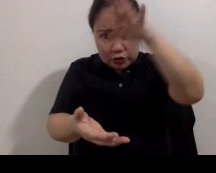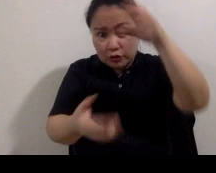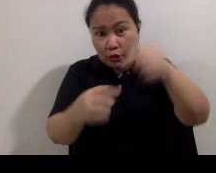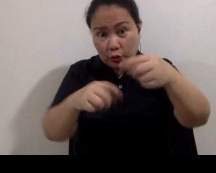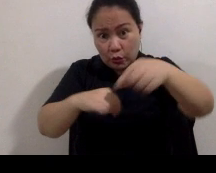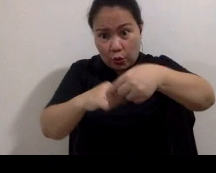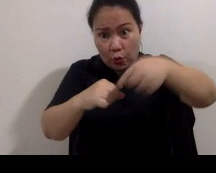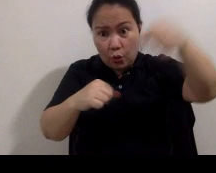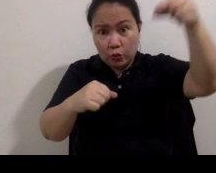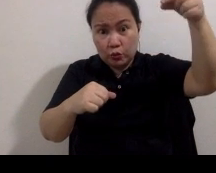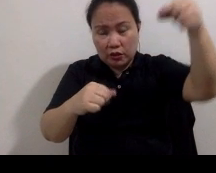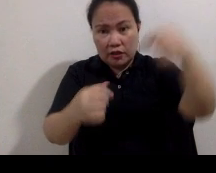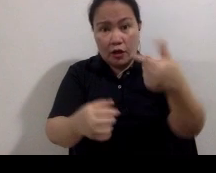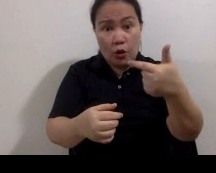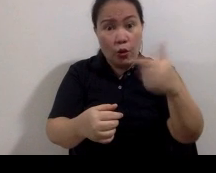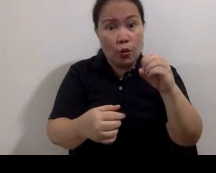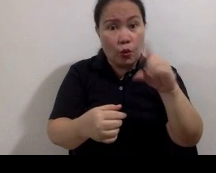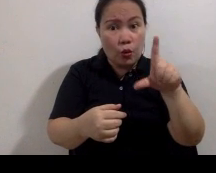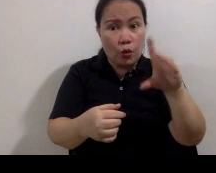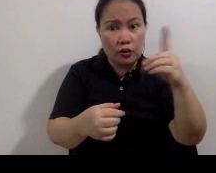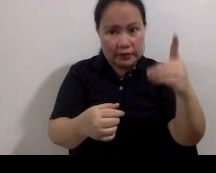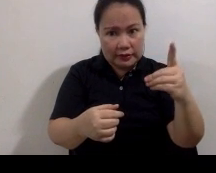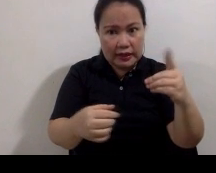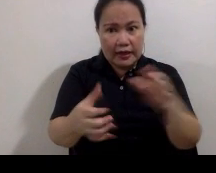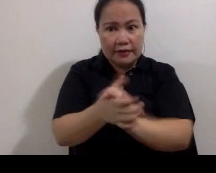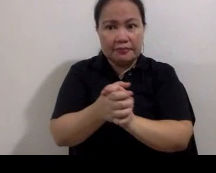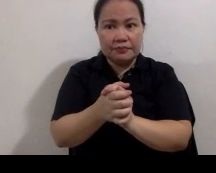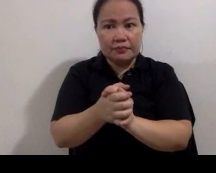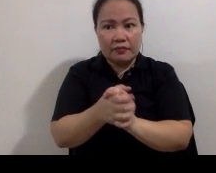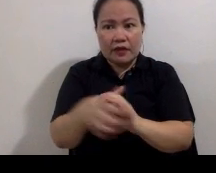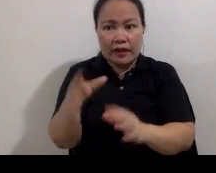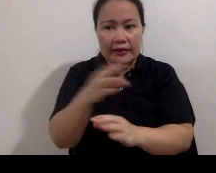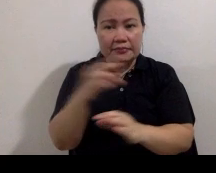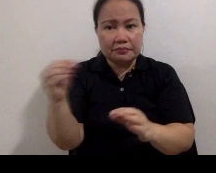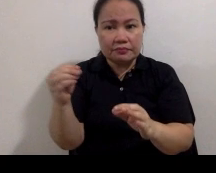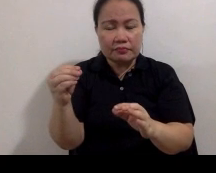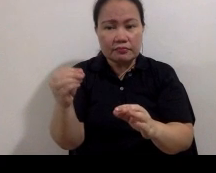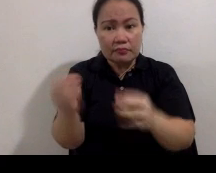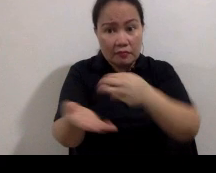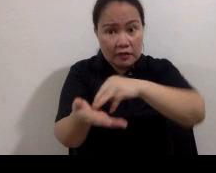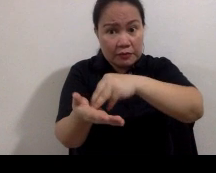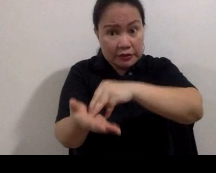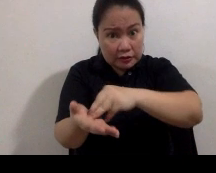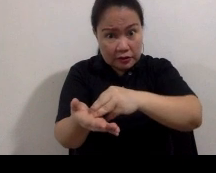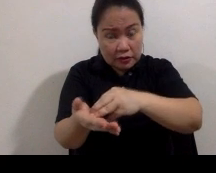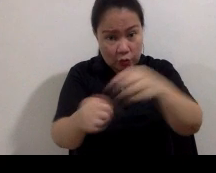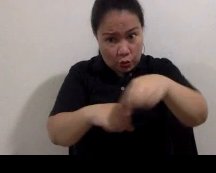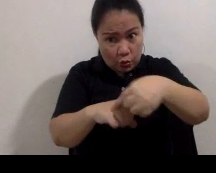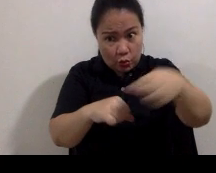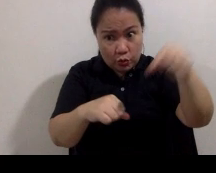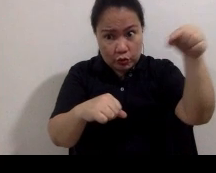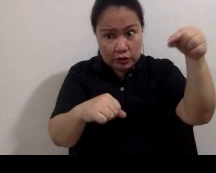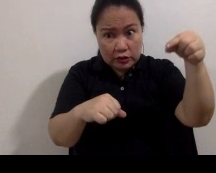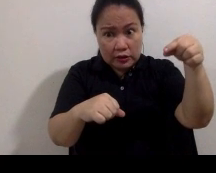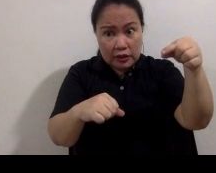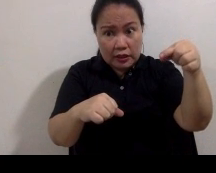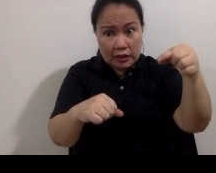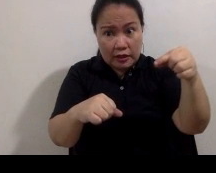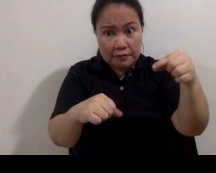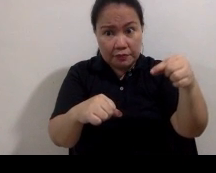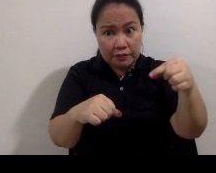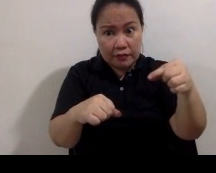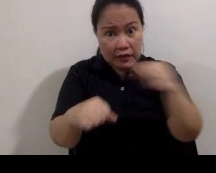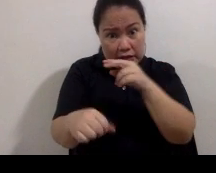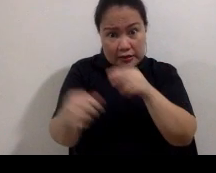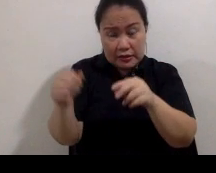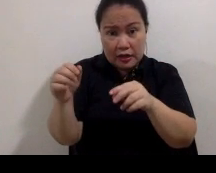Sa Tajikistan naman ay may 3 uri ng yamang mineral. Ang metalikong mineral tulad ng ginto, mineral na